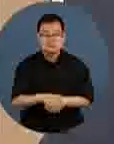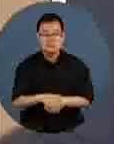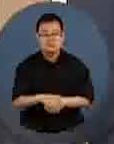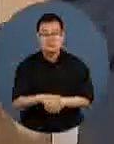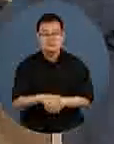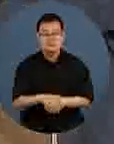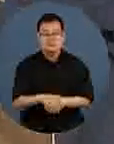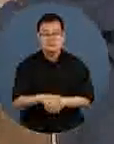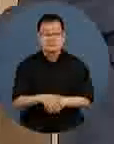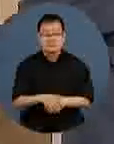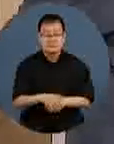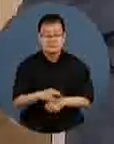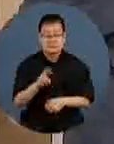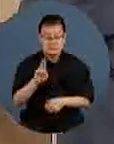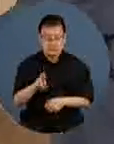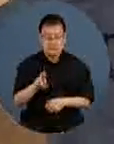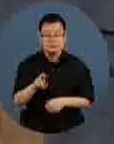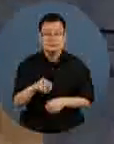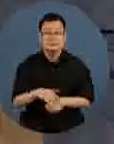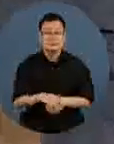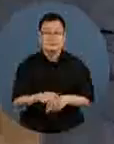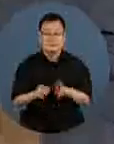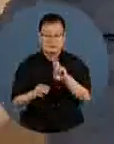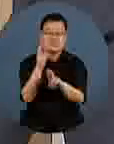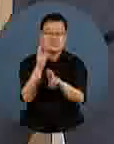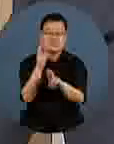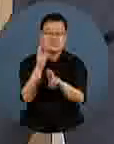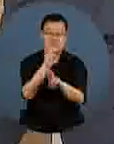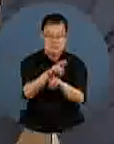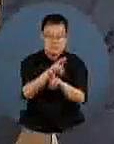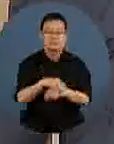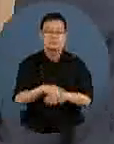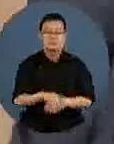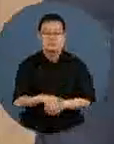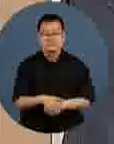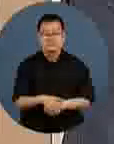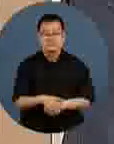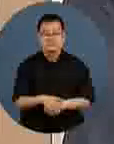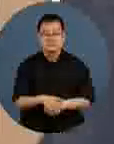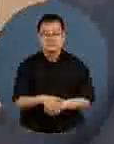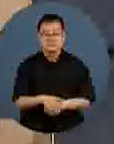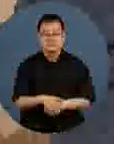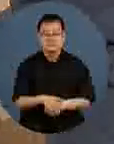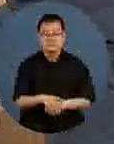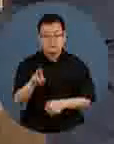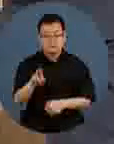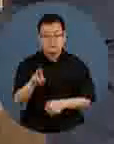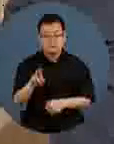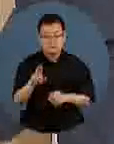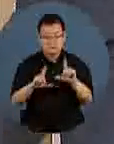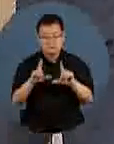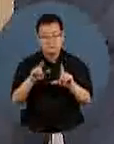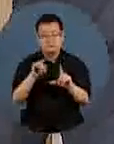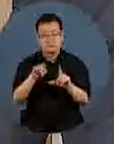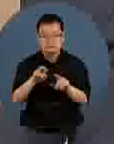행마법이 아닙니다. 네. 이구자가 행마 밀고 나갈 때 한칸 뛰는 수가 있습니다. 네. 그렇습니다. 그러니까